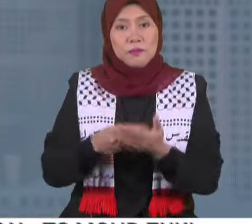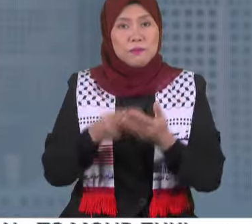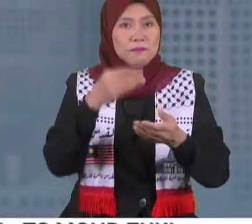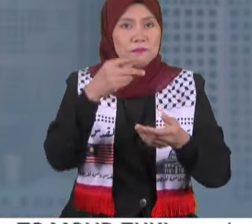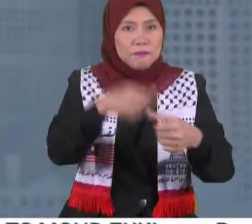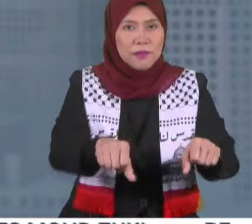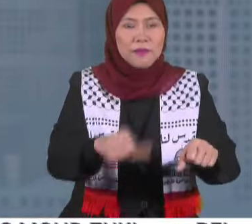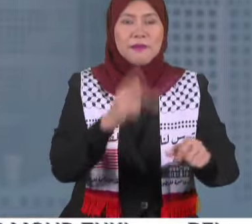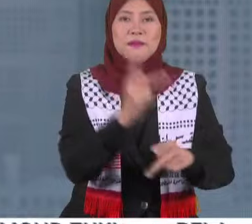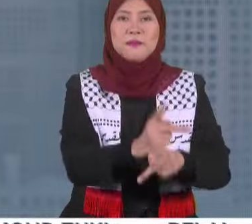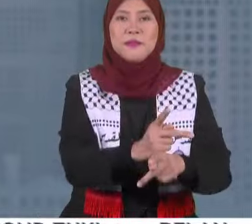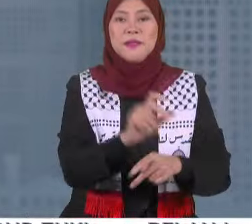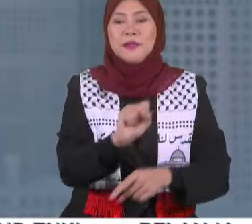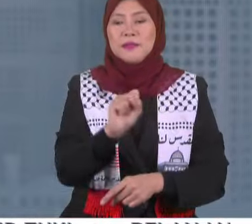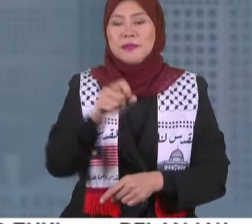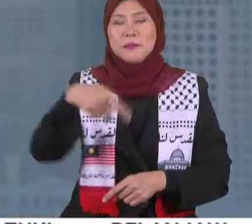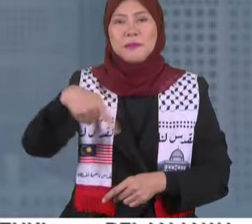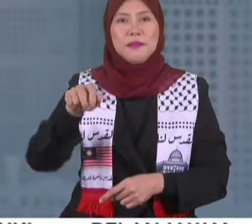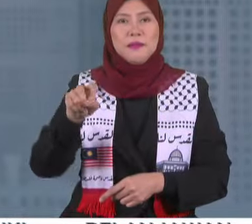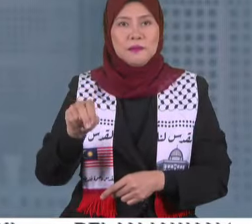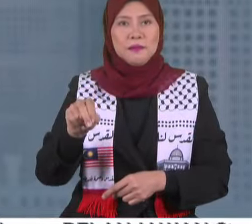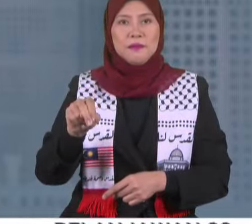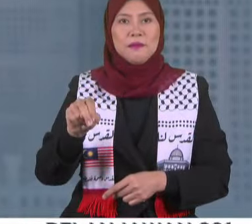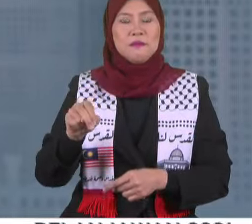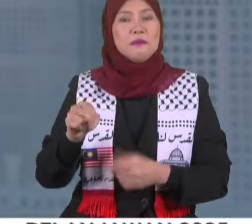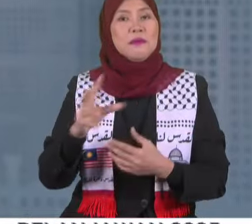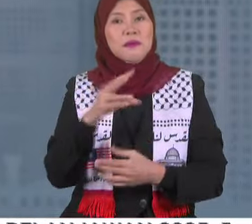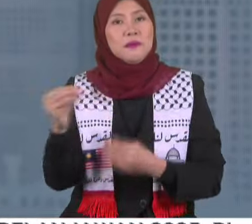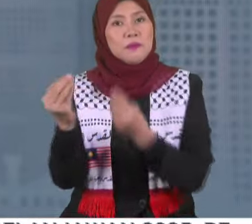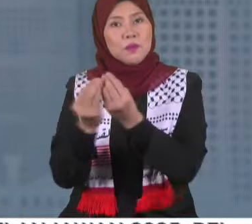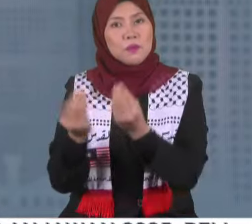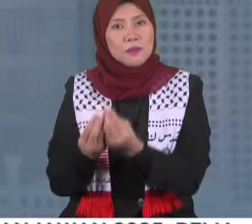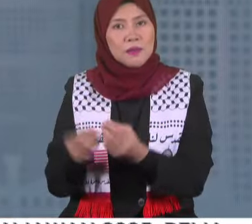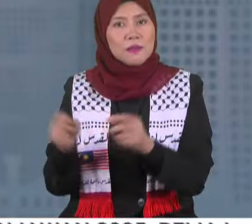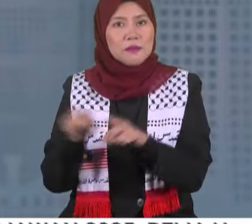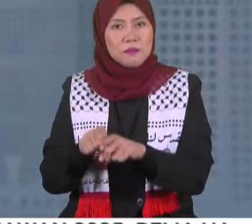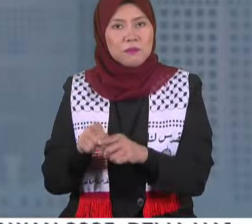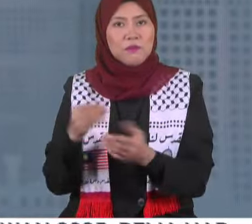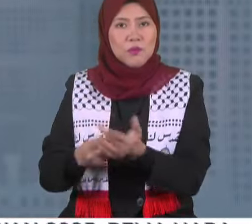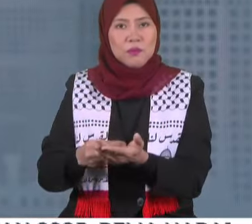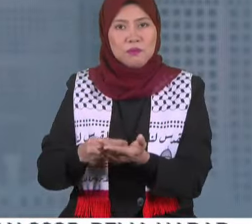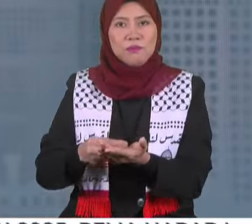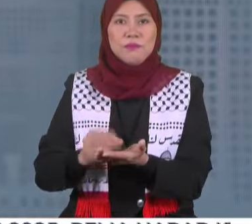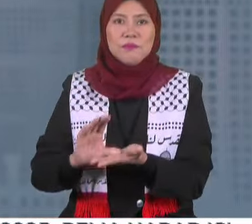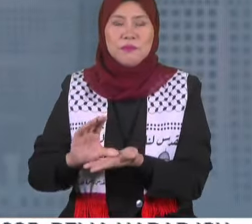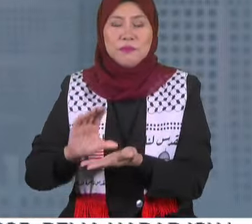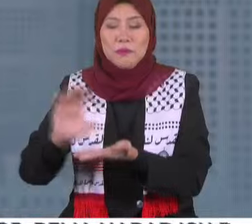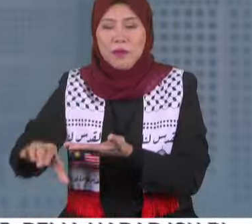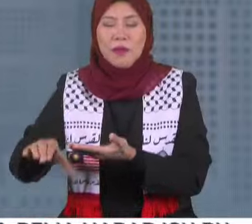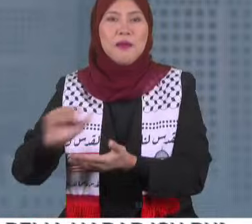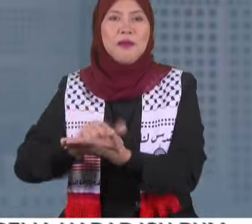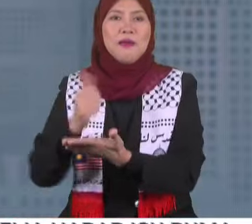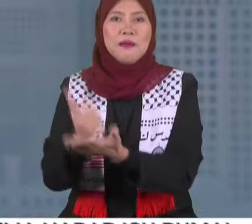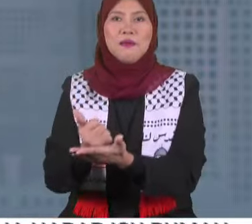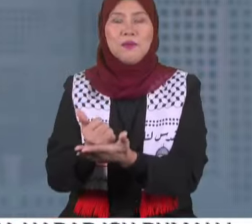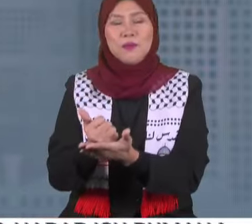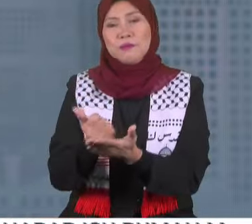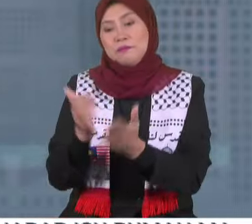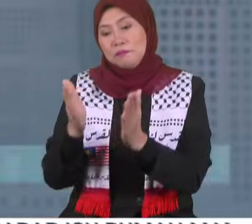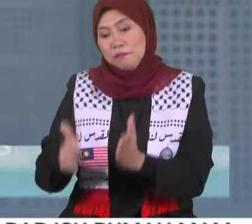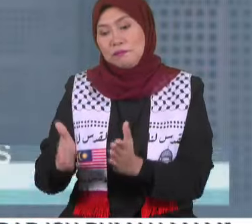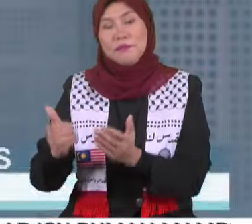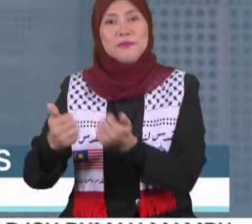deposit simpan SSPN Prime diberi selain jumlah sama turut disalurkan ke akaun bank pemohon yang